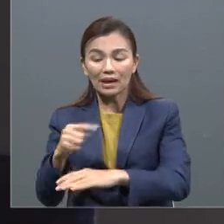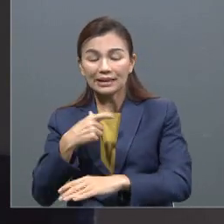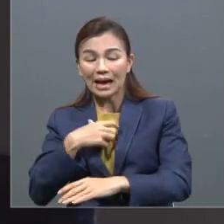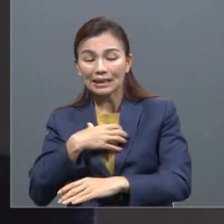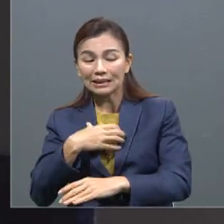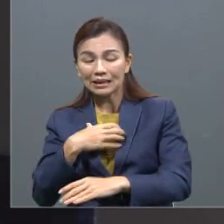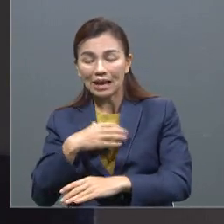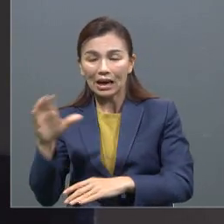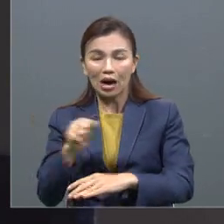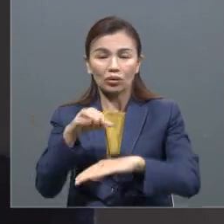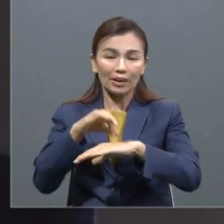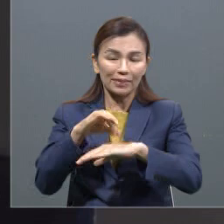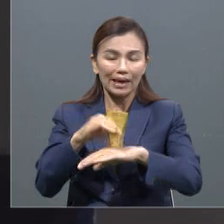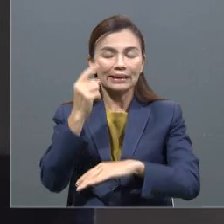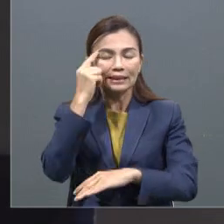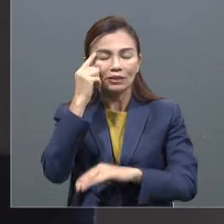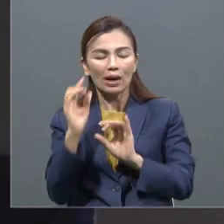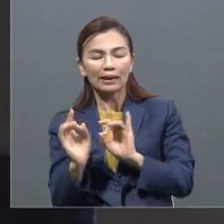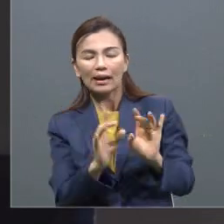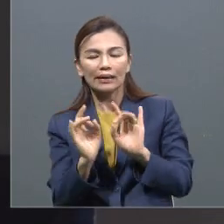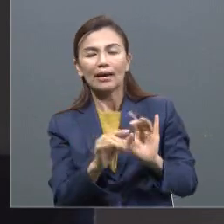ะครับโควต้าที่เขายังขาดอยู่มากกว่านะครับ